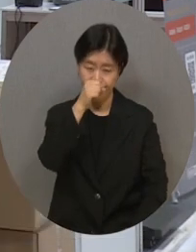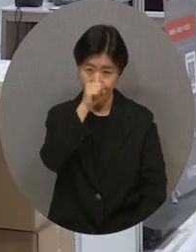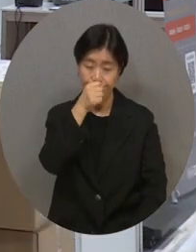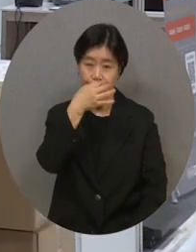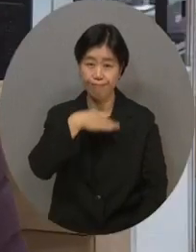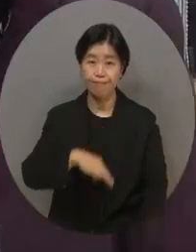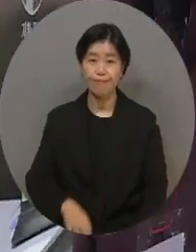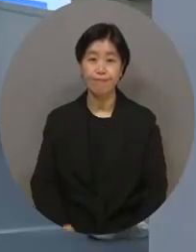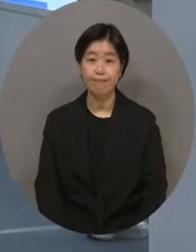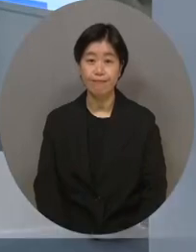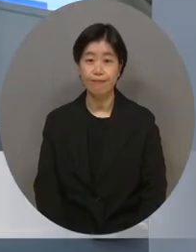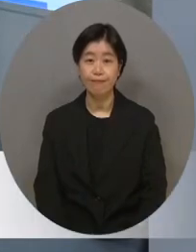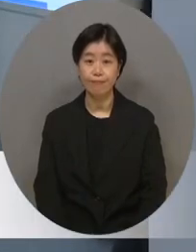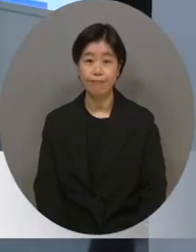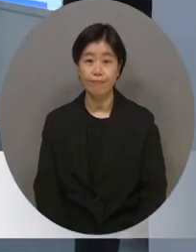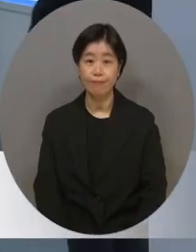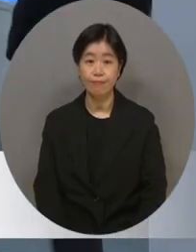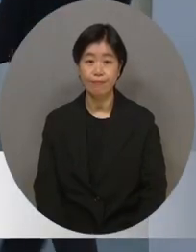생각합니다.